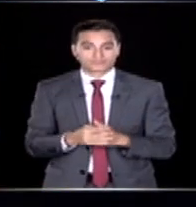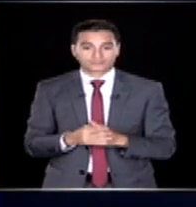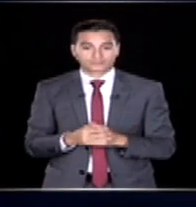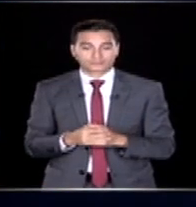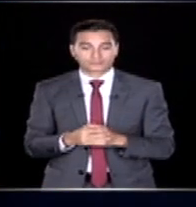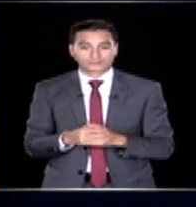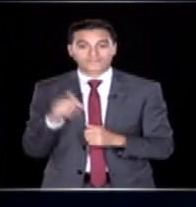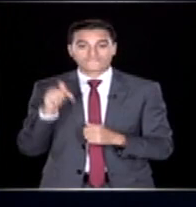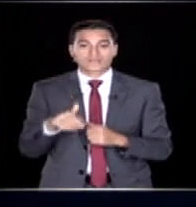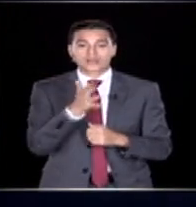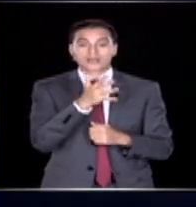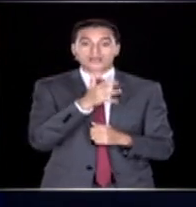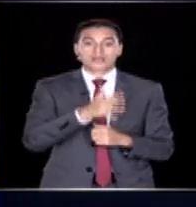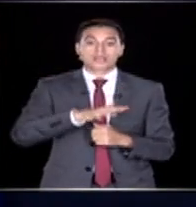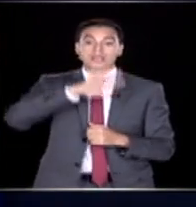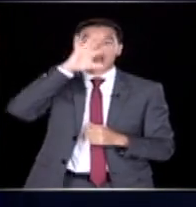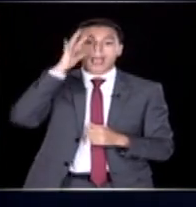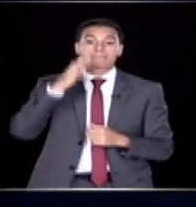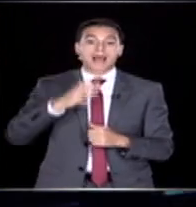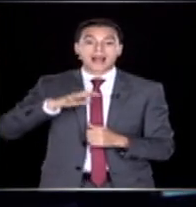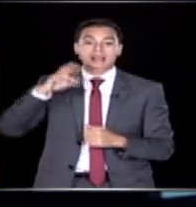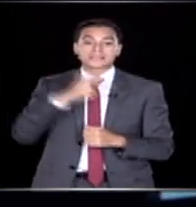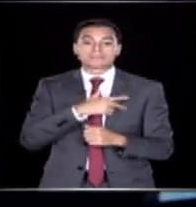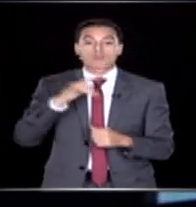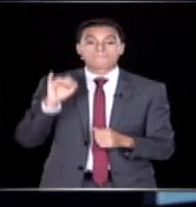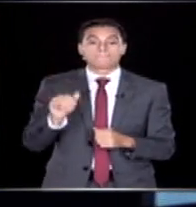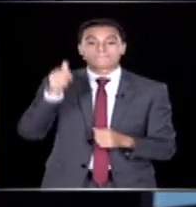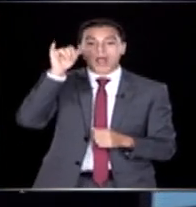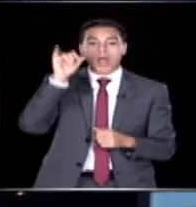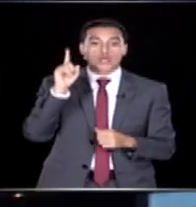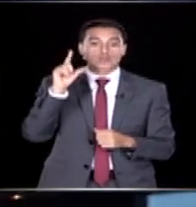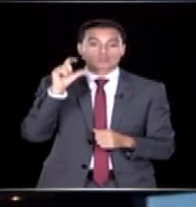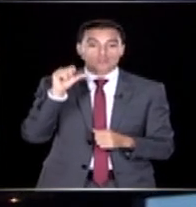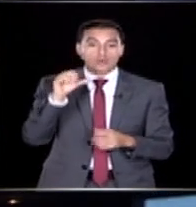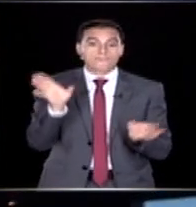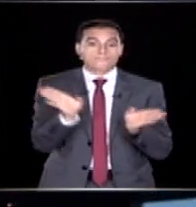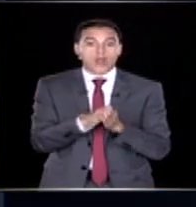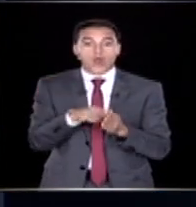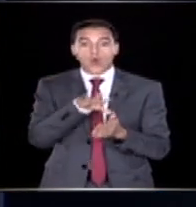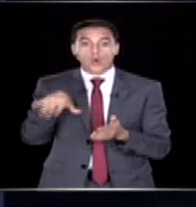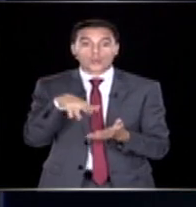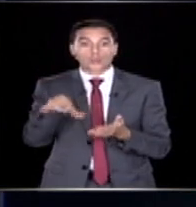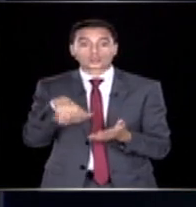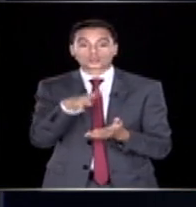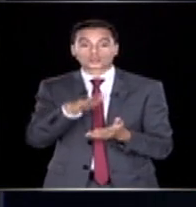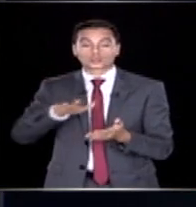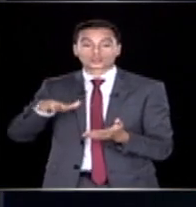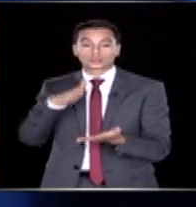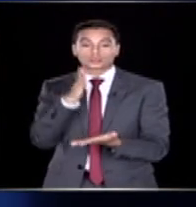يقع بركان مايبو على الحدود بين تشيلي ودولة أخرى، فما هي؟